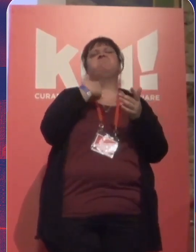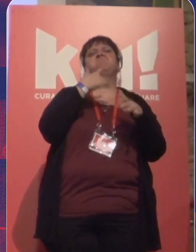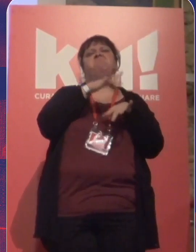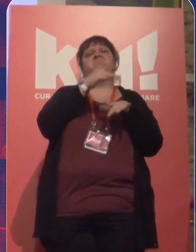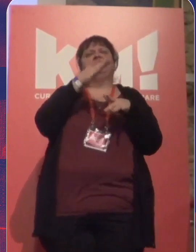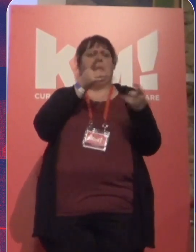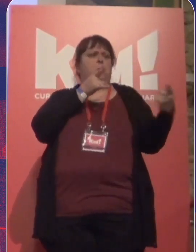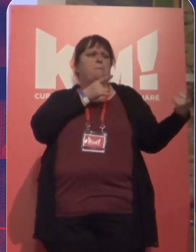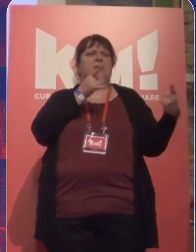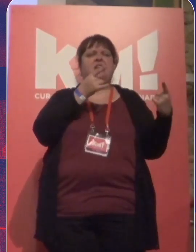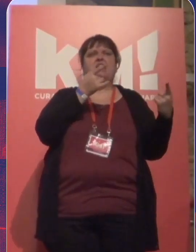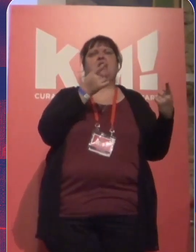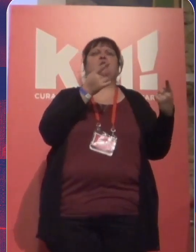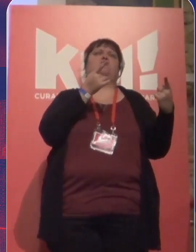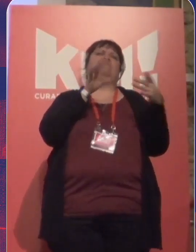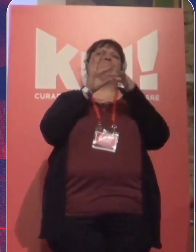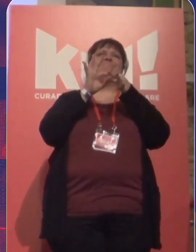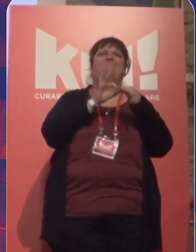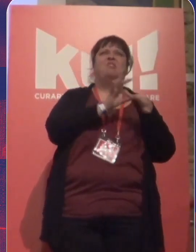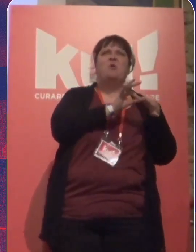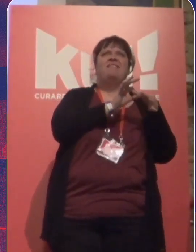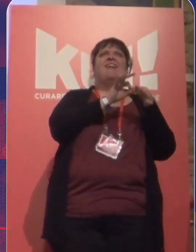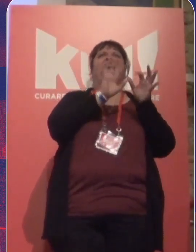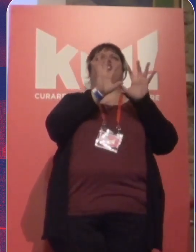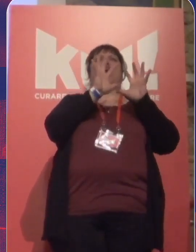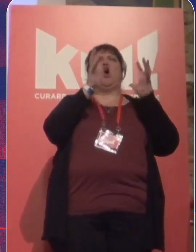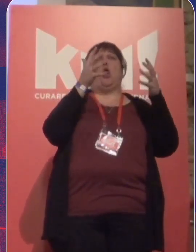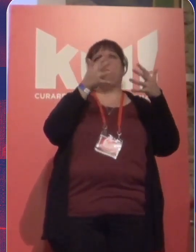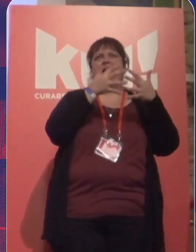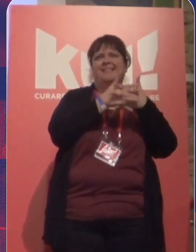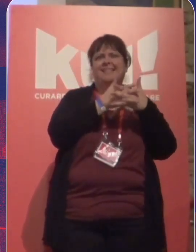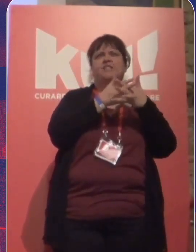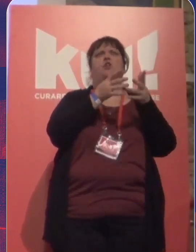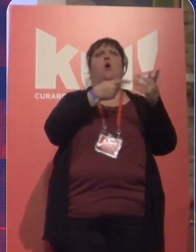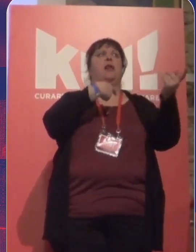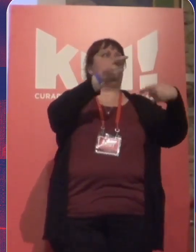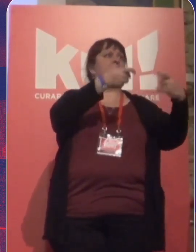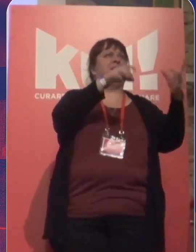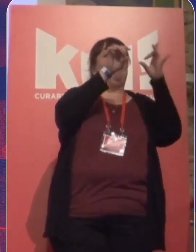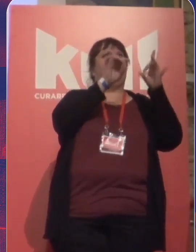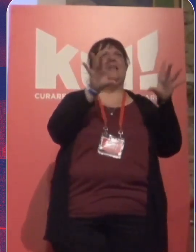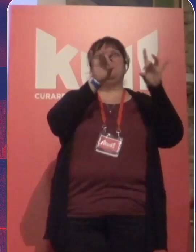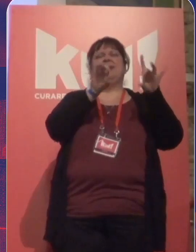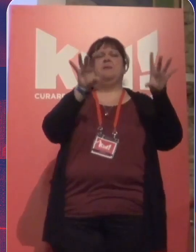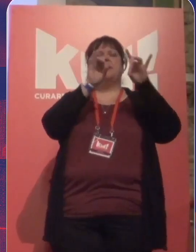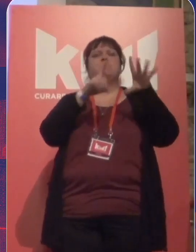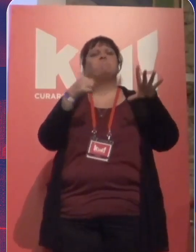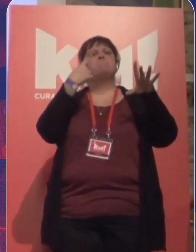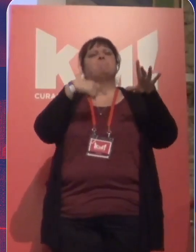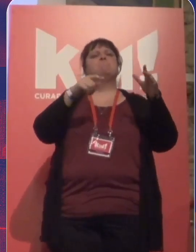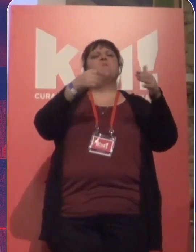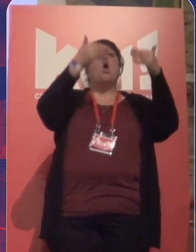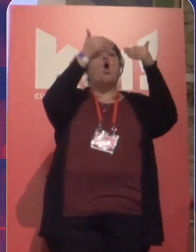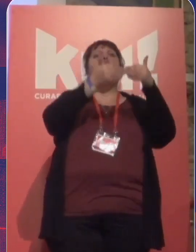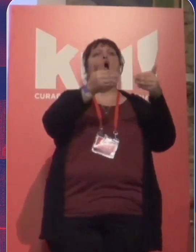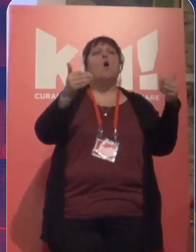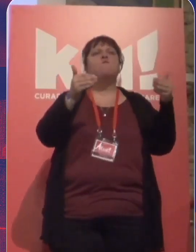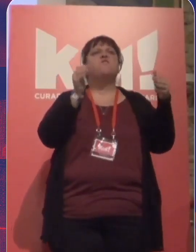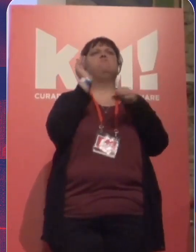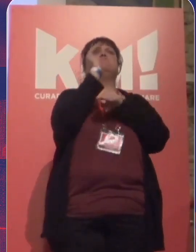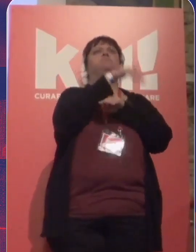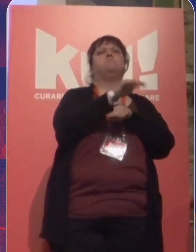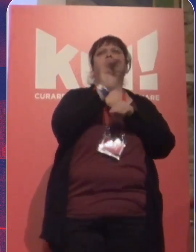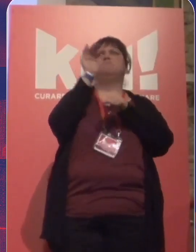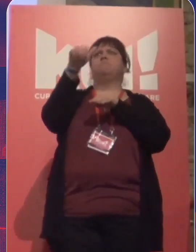per la liberalizzazione dei mercati per la come dire oltrepassamento dei confini nazionali